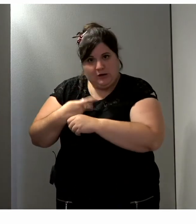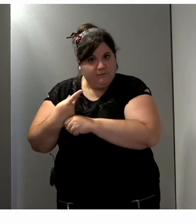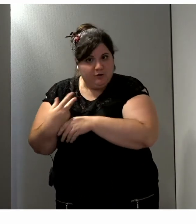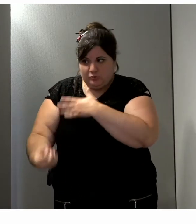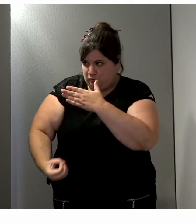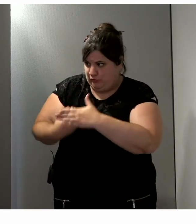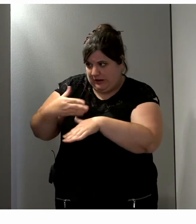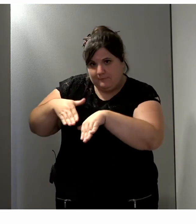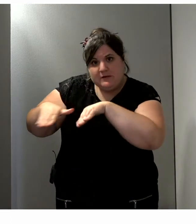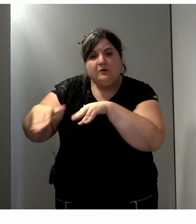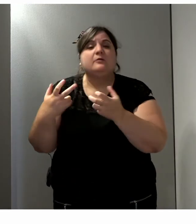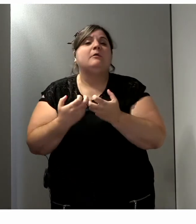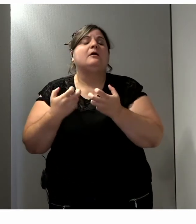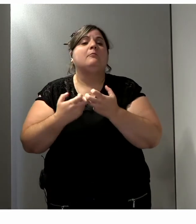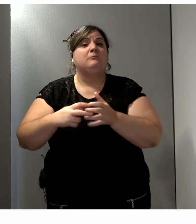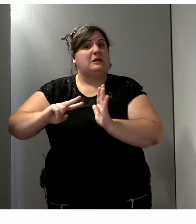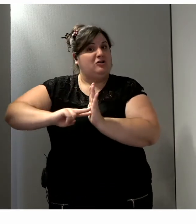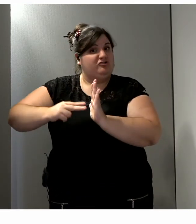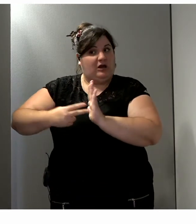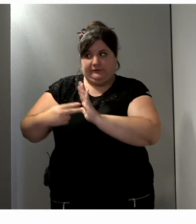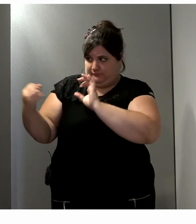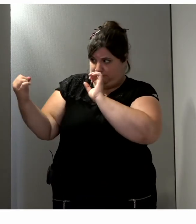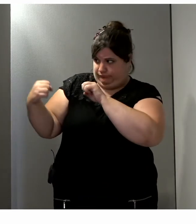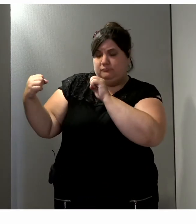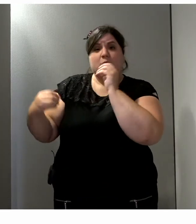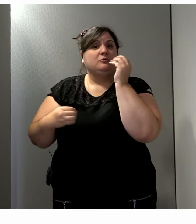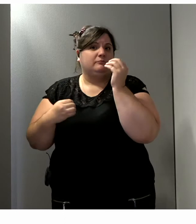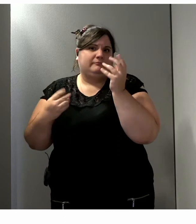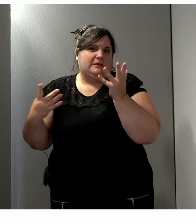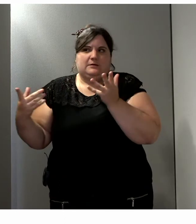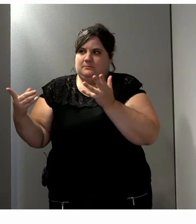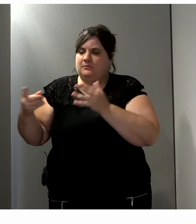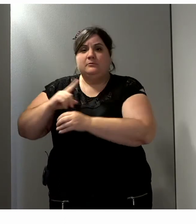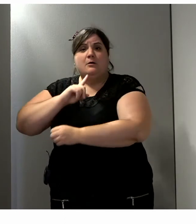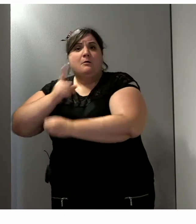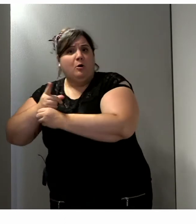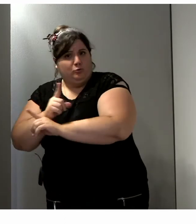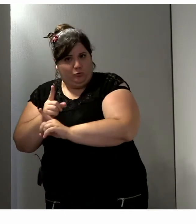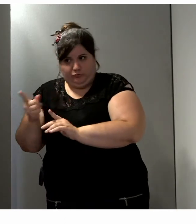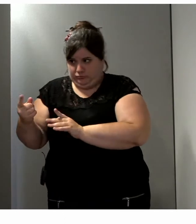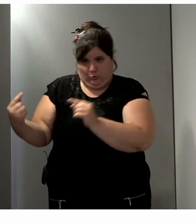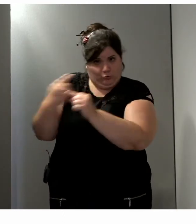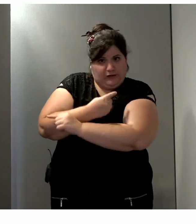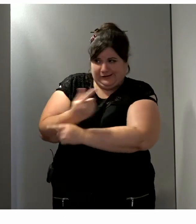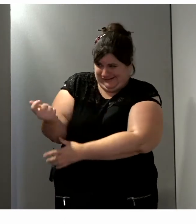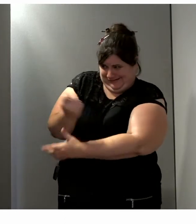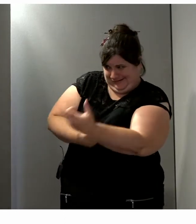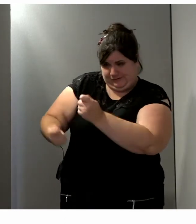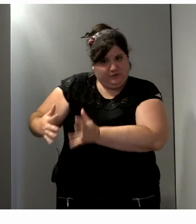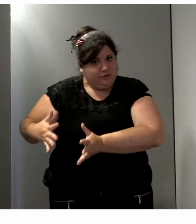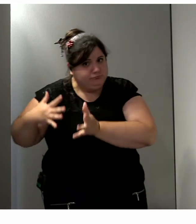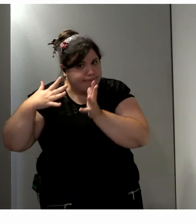qu'on appelle les chartes, qui ont le gros avantage de prendre la forme d'engagement volontaire que prennent les acteurs. On ne leur tord pas le